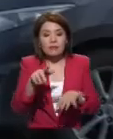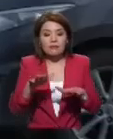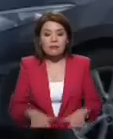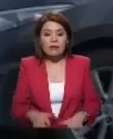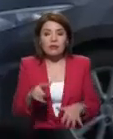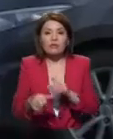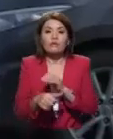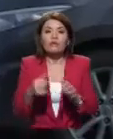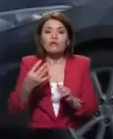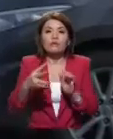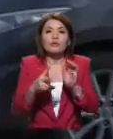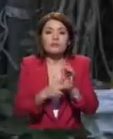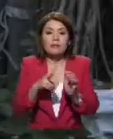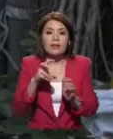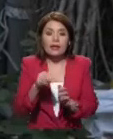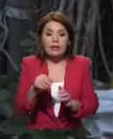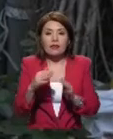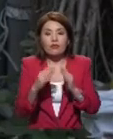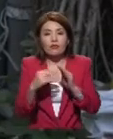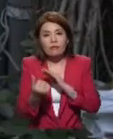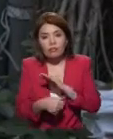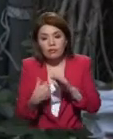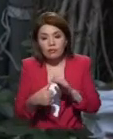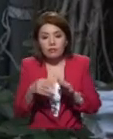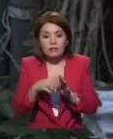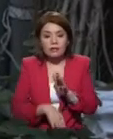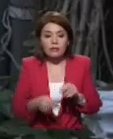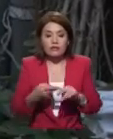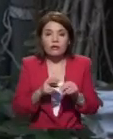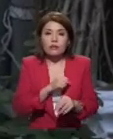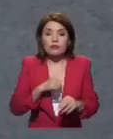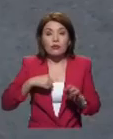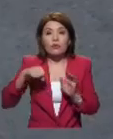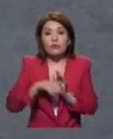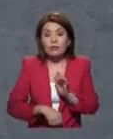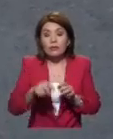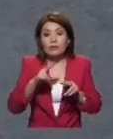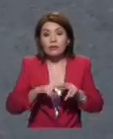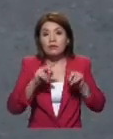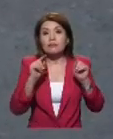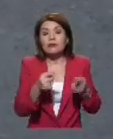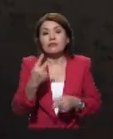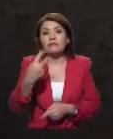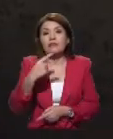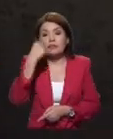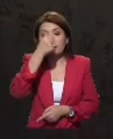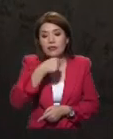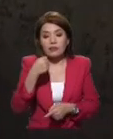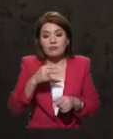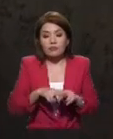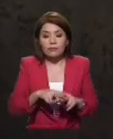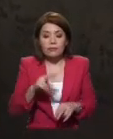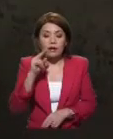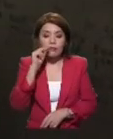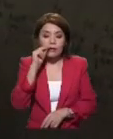было 47 лет, она бездомная и судима за наркопреступление. К слову, самого убийцу суд приговорил к 20 годам тюрьмы. Мужик